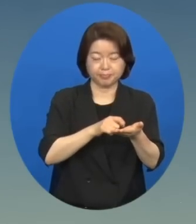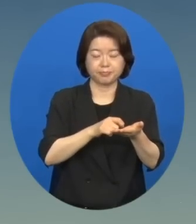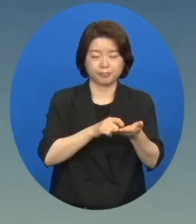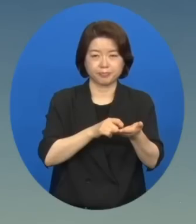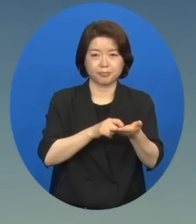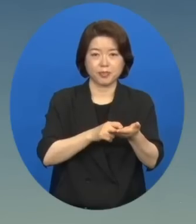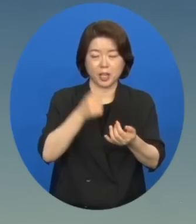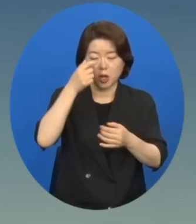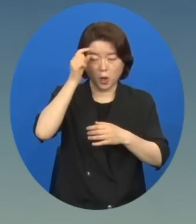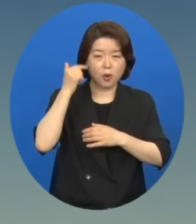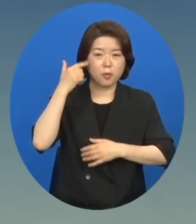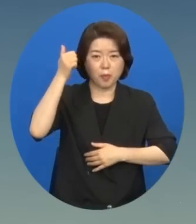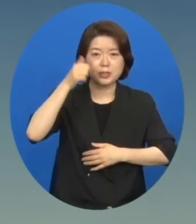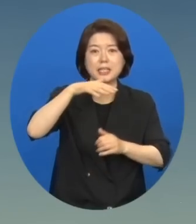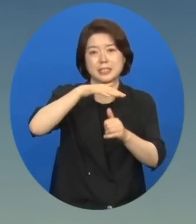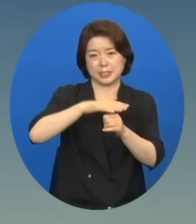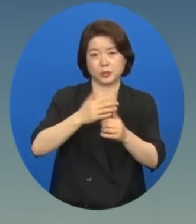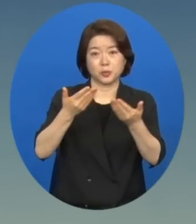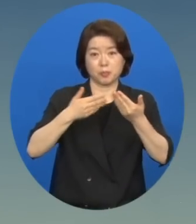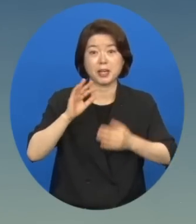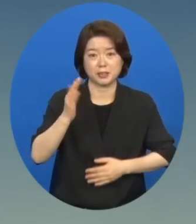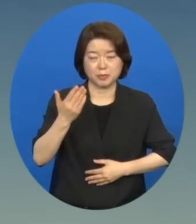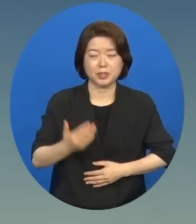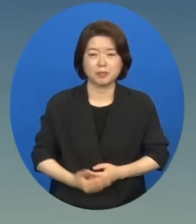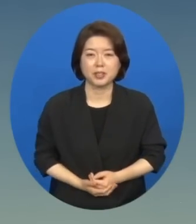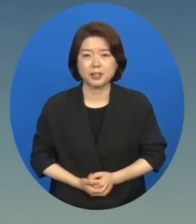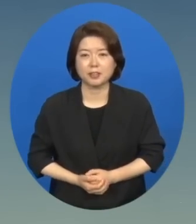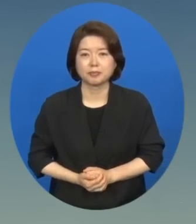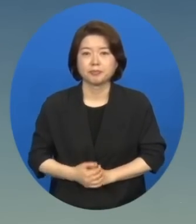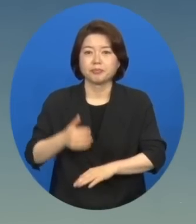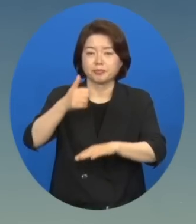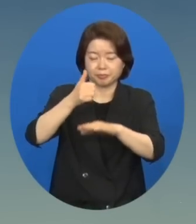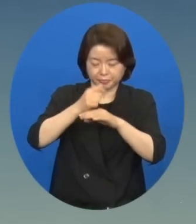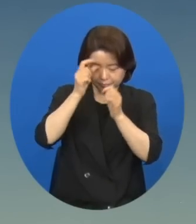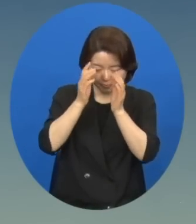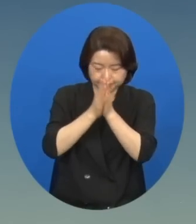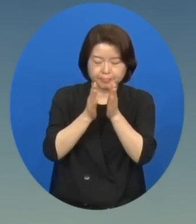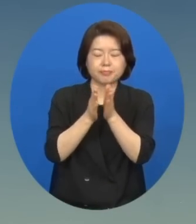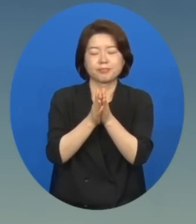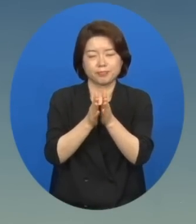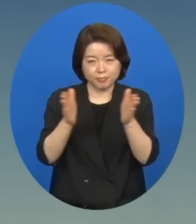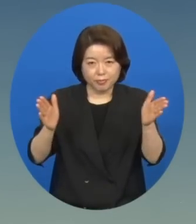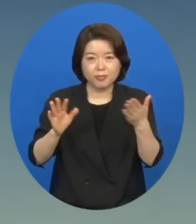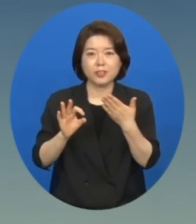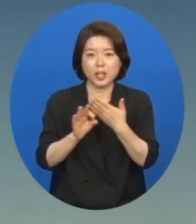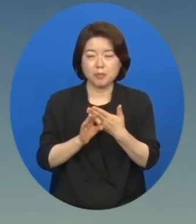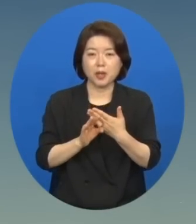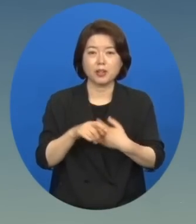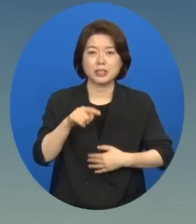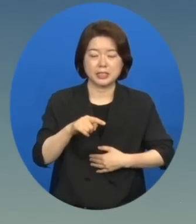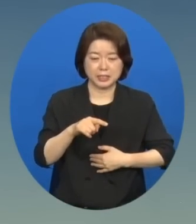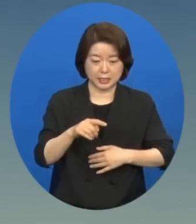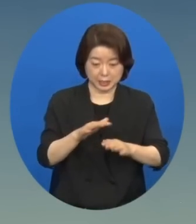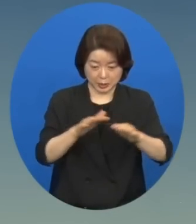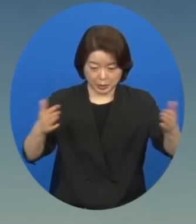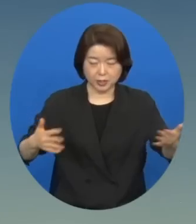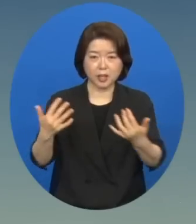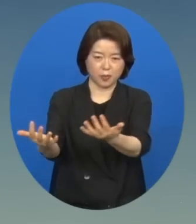우리 목사님들께 안수기도 받으시면 되겠고, 마지막 기도가 시작이 되면 여러분 이 단 위로